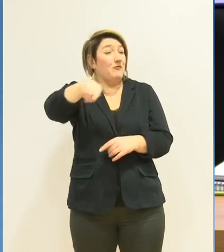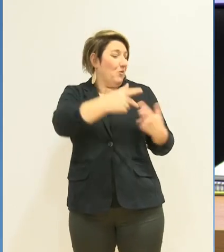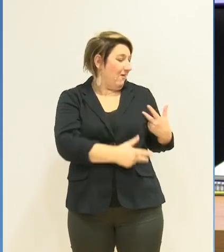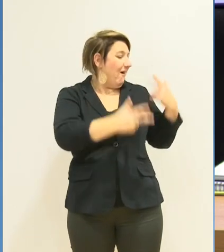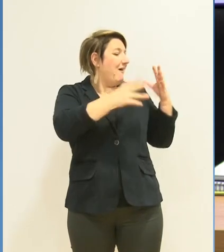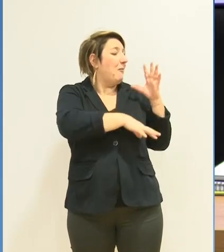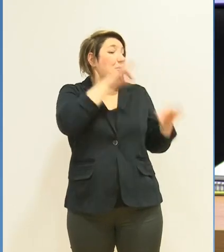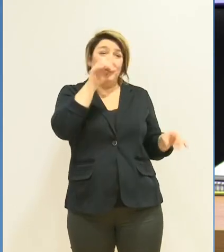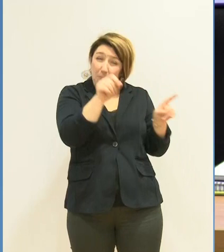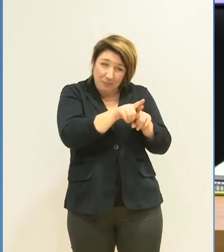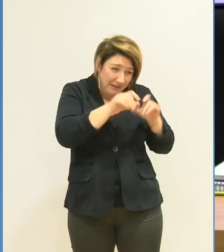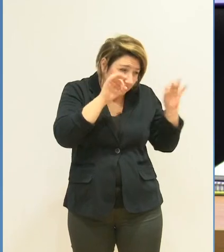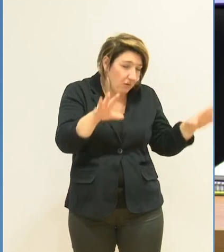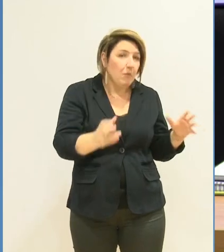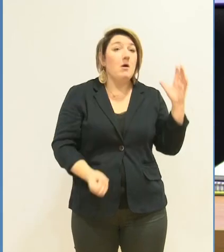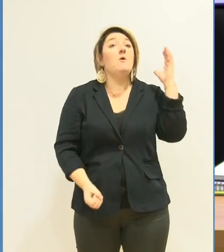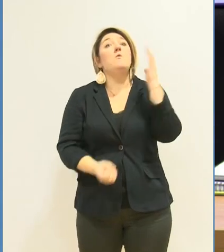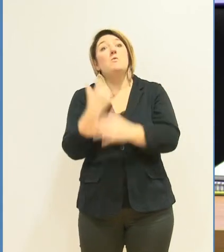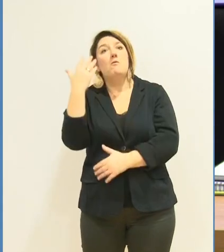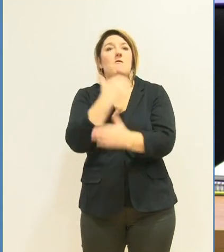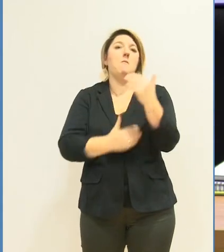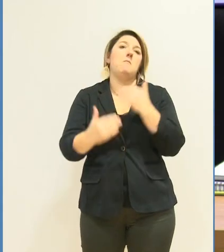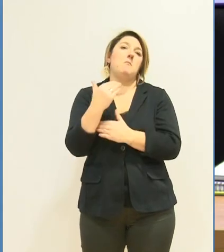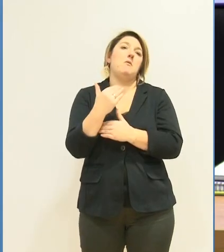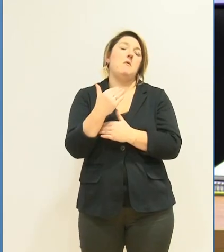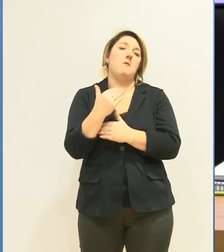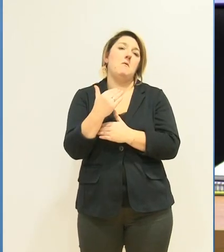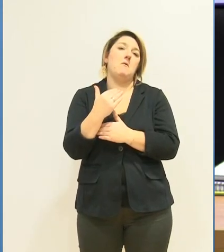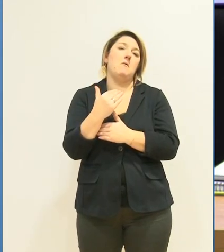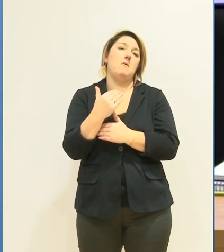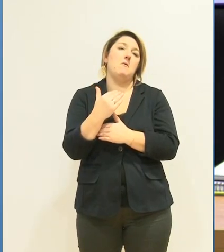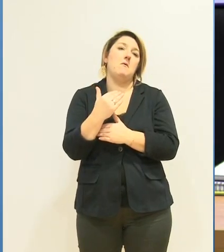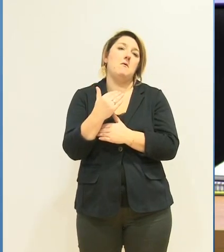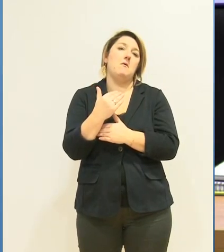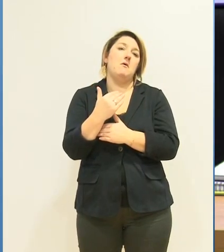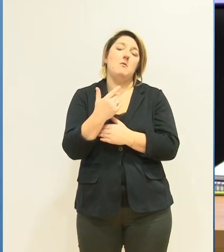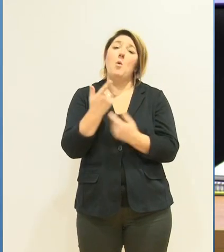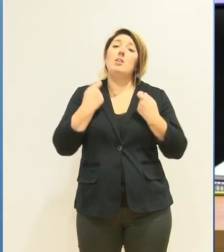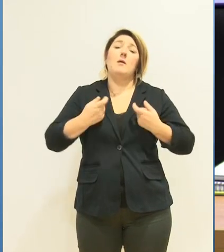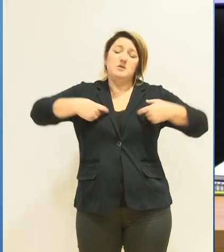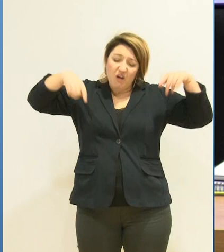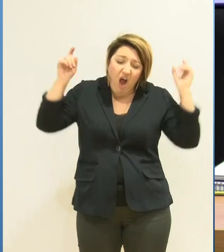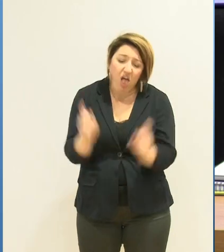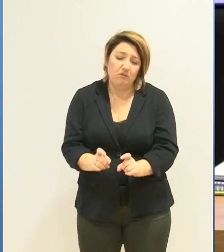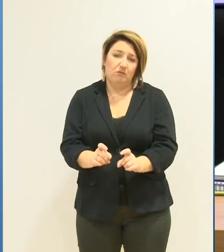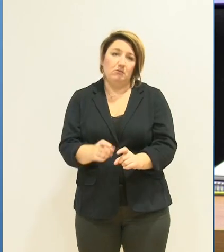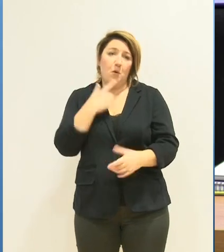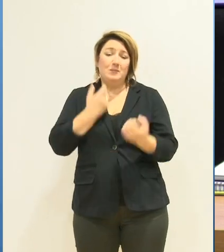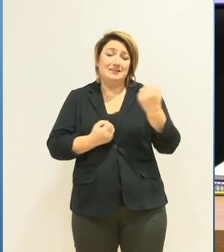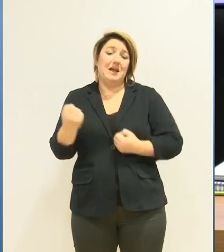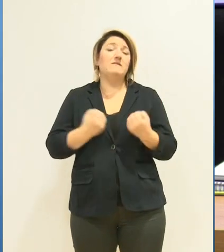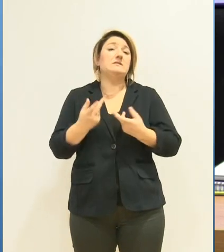mandat un nouveau plan pour couper dans le service municipal dans le service public